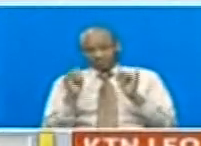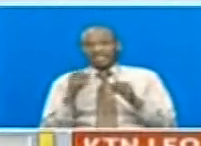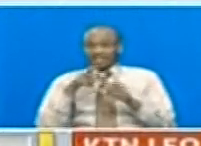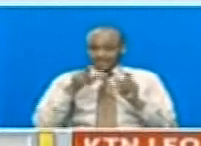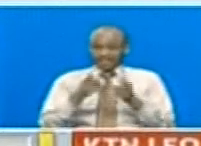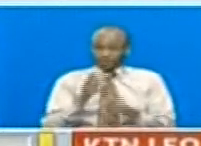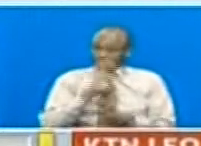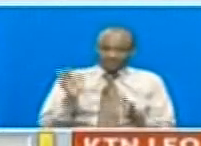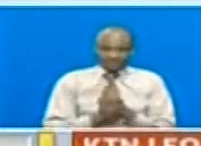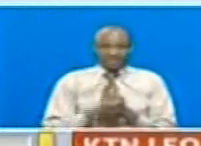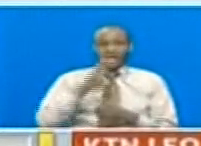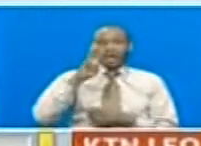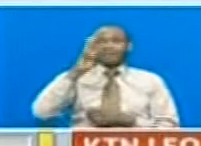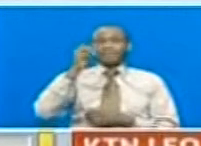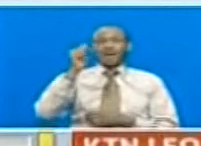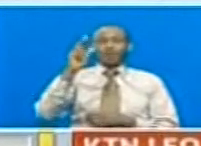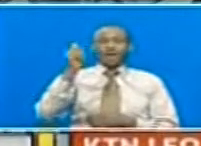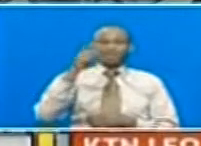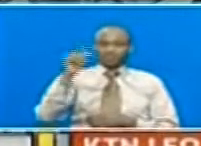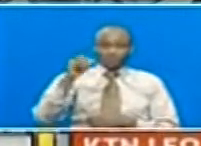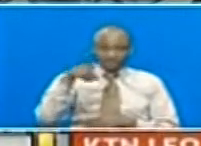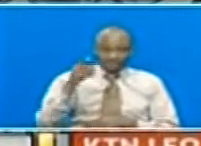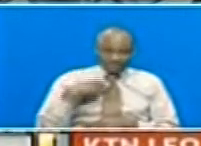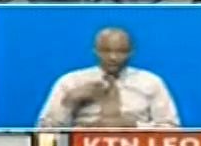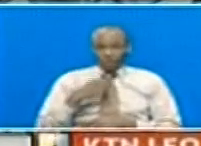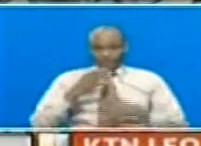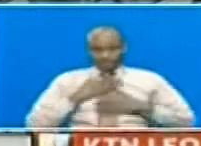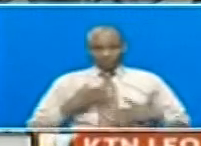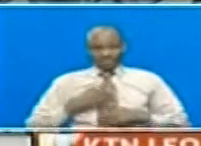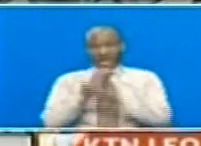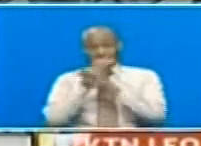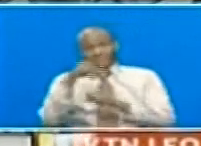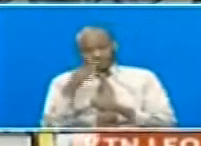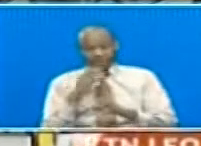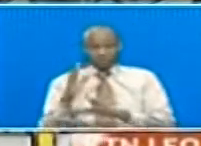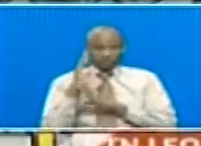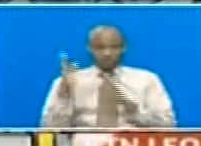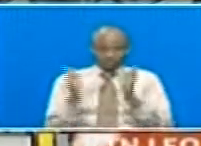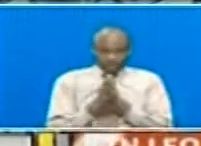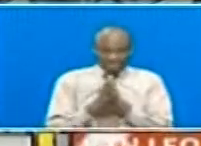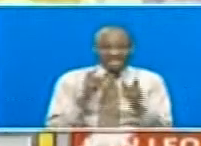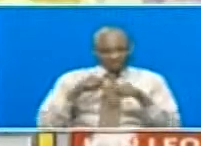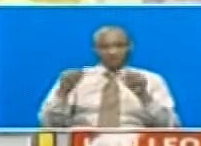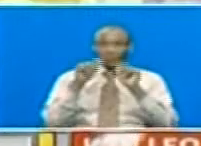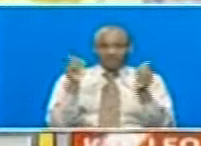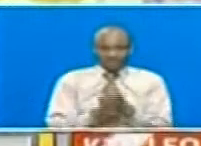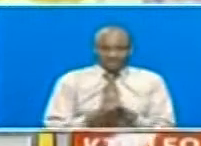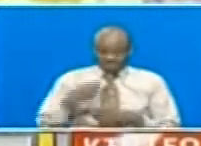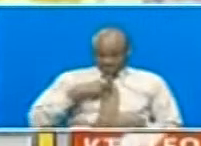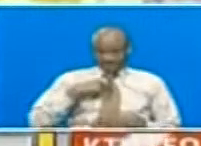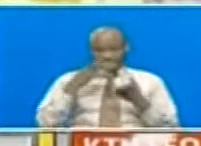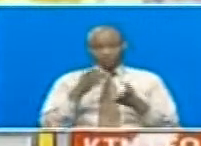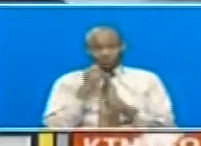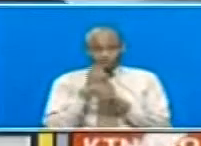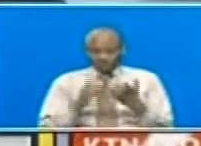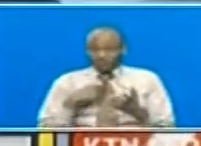radio. Mawazo naona zaidi upande wa bodyguard, namuona upande wa security naye yuko na anaendelea vizuri. Mimi nia alikuwa ni